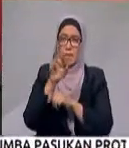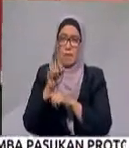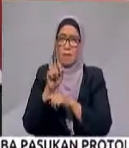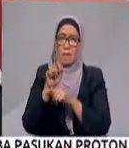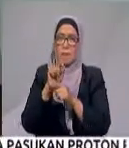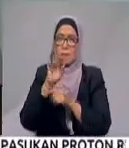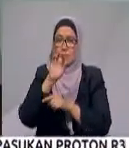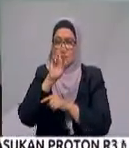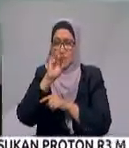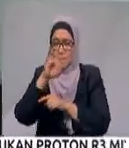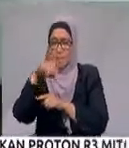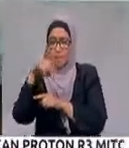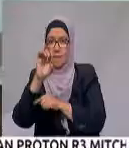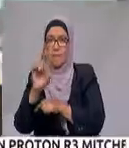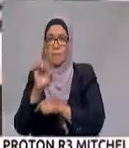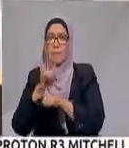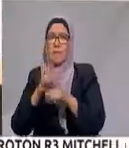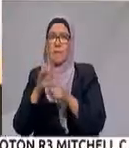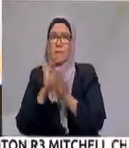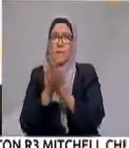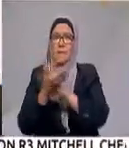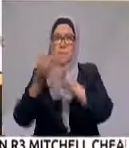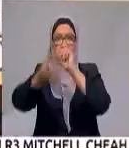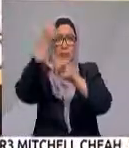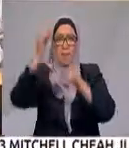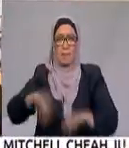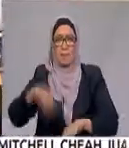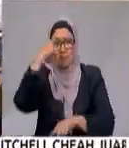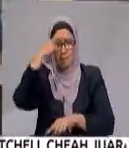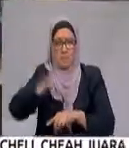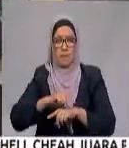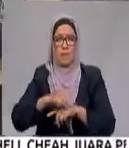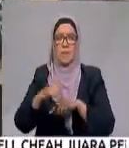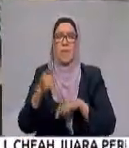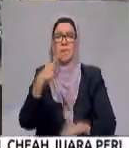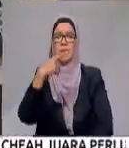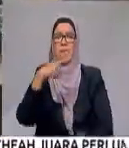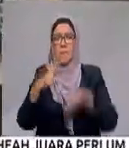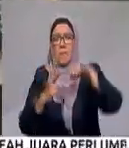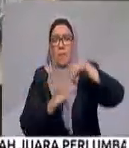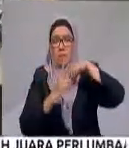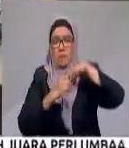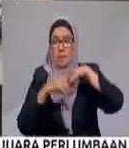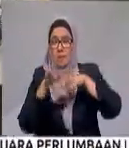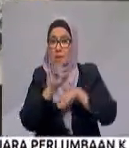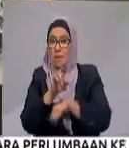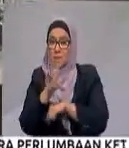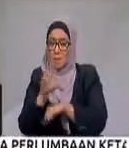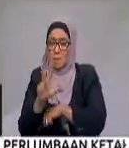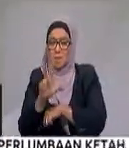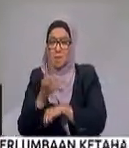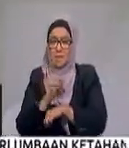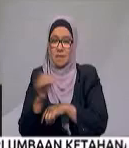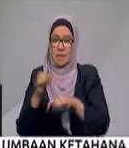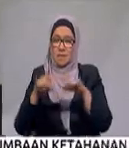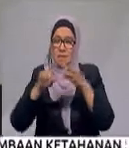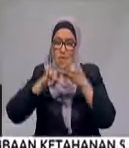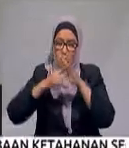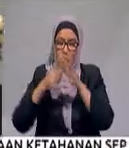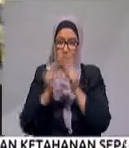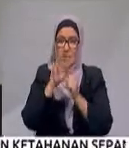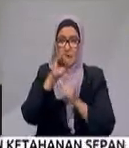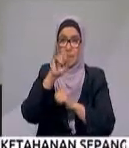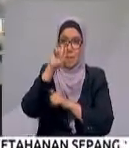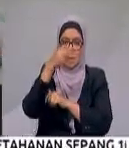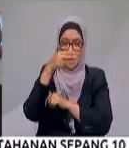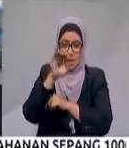Proton Iris R3 bernombor 83. Perlumbaan yang dimulakan oleh Michelle dari pit ke-15 itu dan